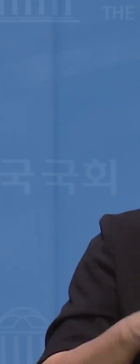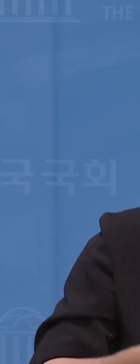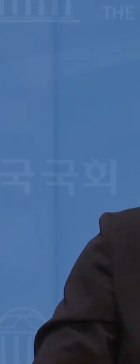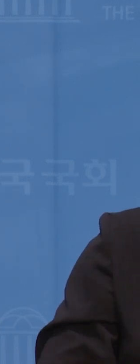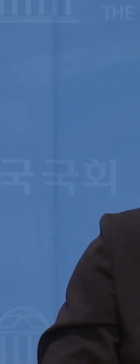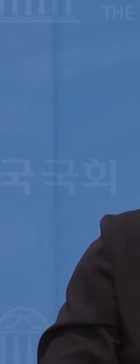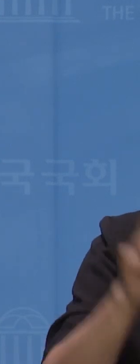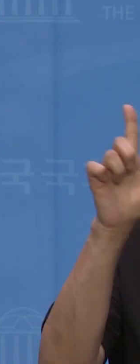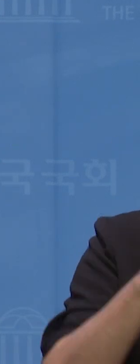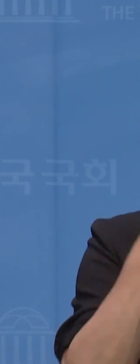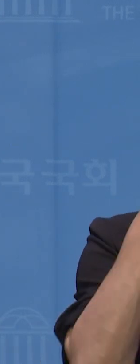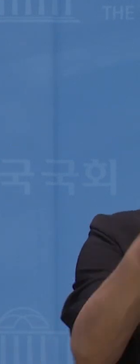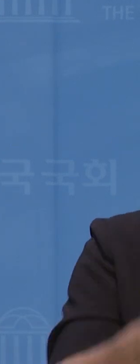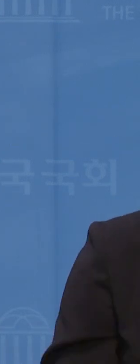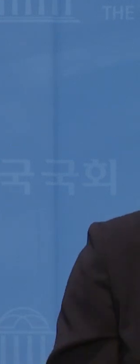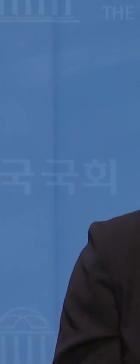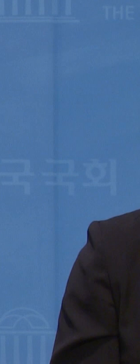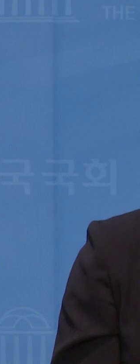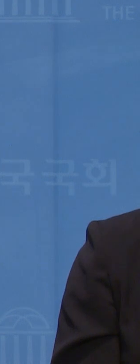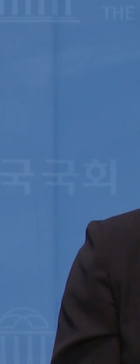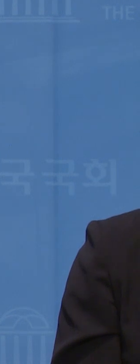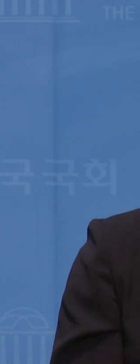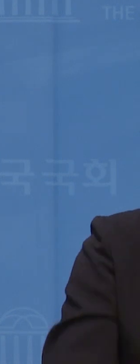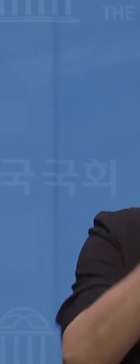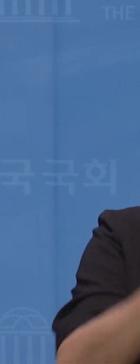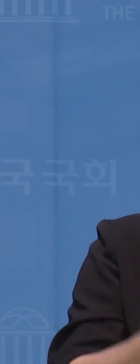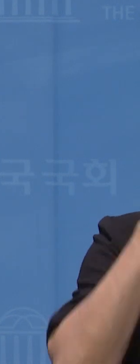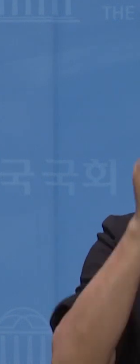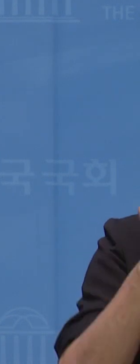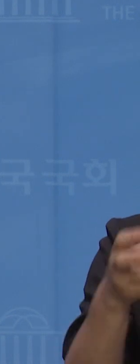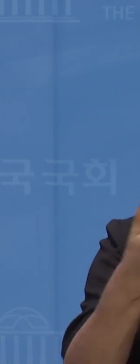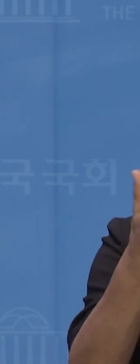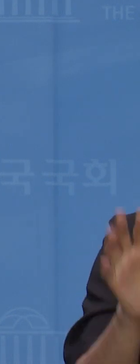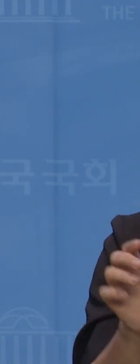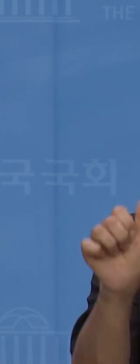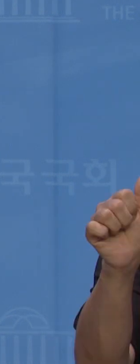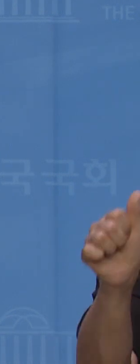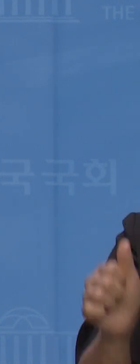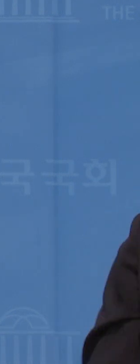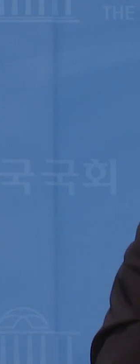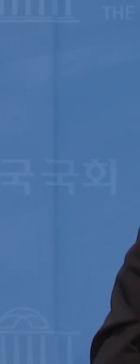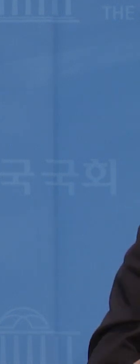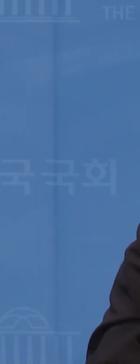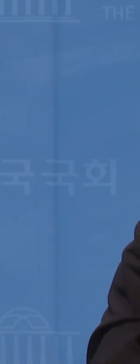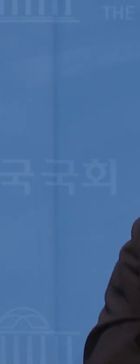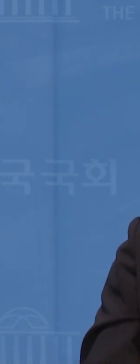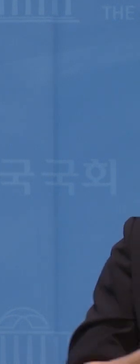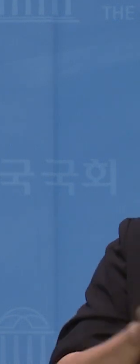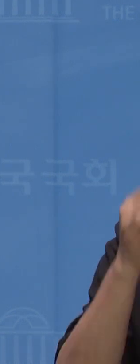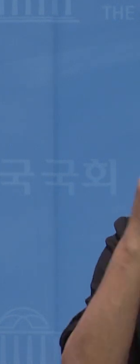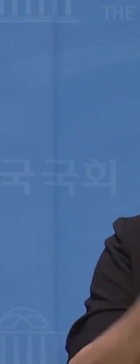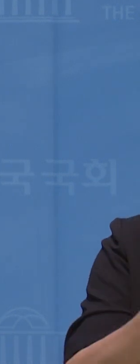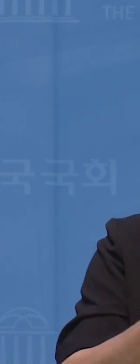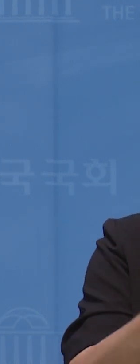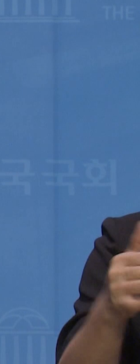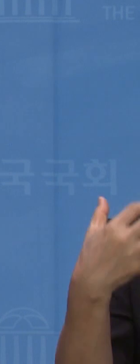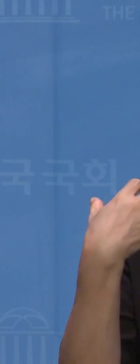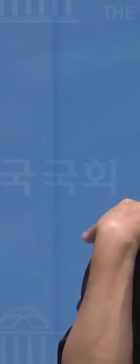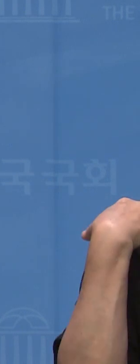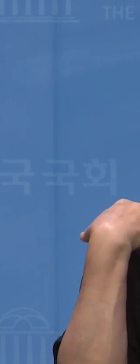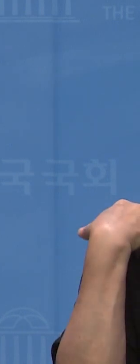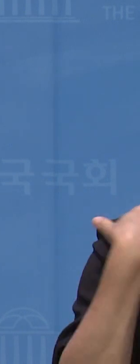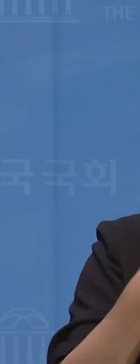옹졸함을 보였습니다 윤석열 대통령은 여당 뒤에 숨은 졸렬한 정치를 멈추고 국민에 대한